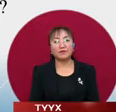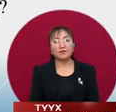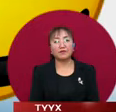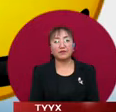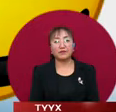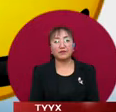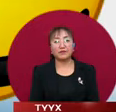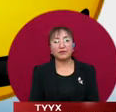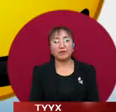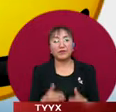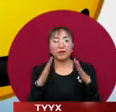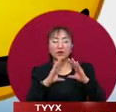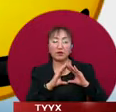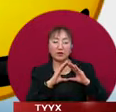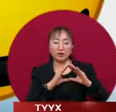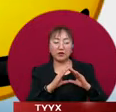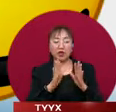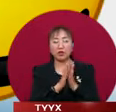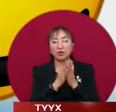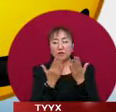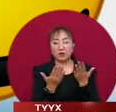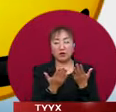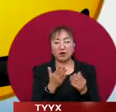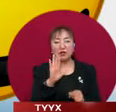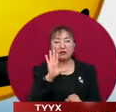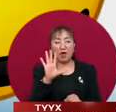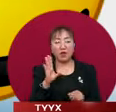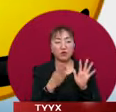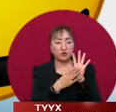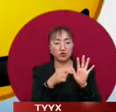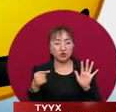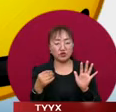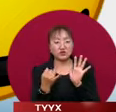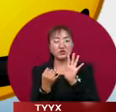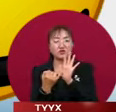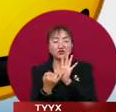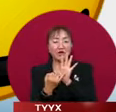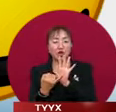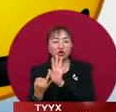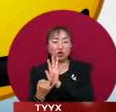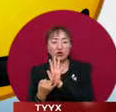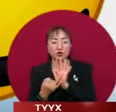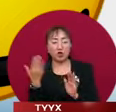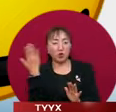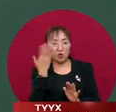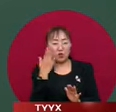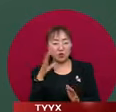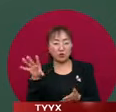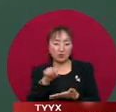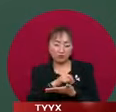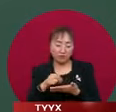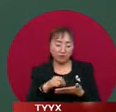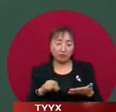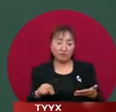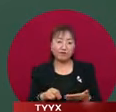тэгвэл бүгдээрээ гэртээ сурах бичгийн 59-67 дугаар талыг уншаад тэмдэглэл хөтлөөрэй. Уг